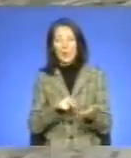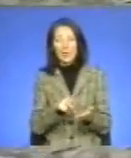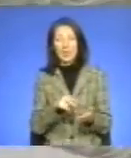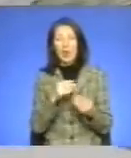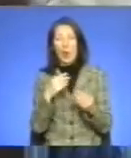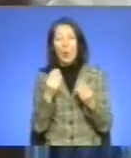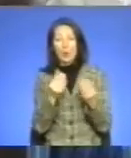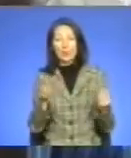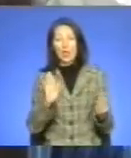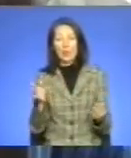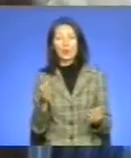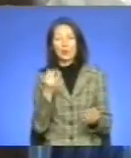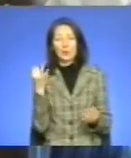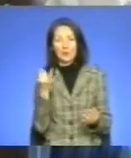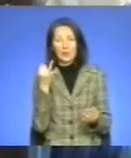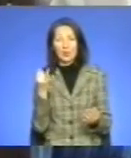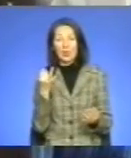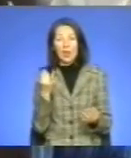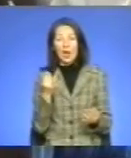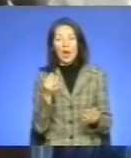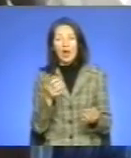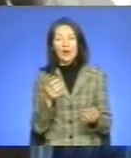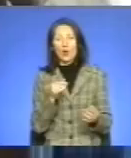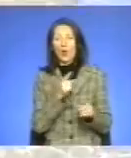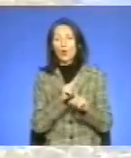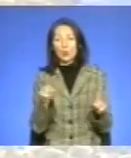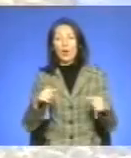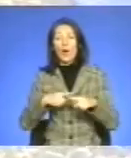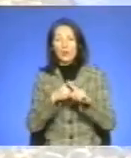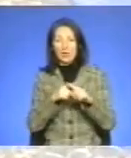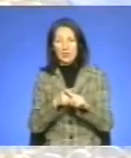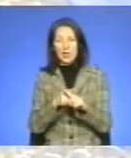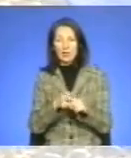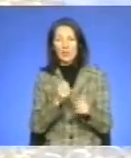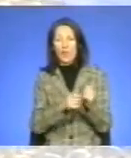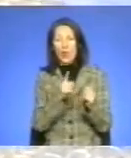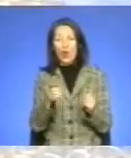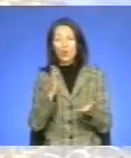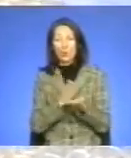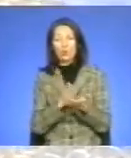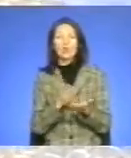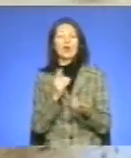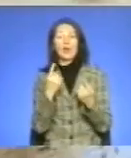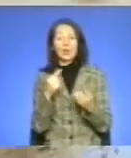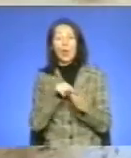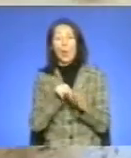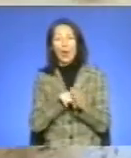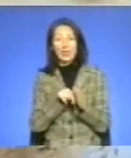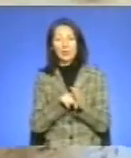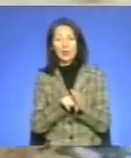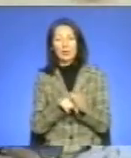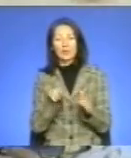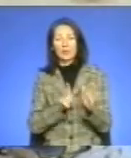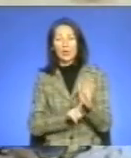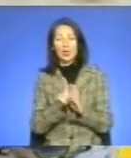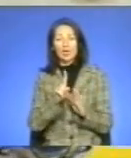народних майстрів, особливо в'язальниць, витворами їхніх рук, де у кожному з них закладено глибокий зміст. Знову починається